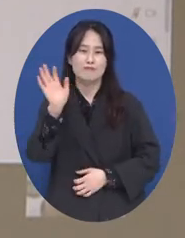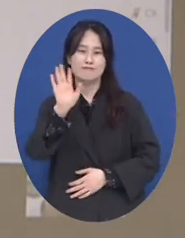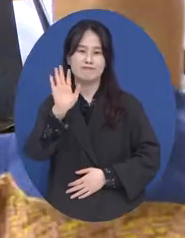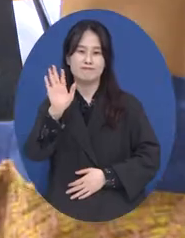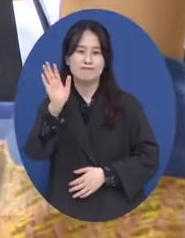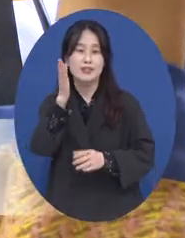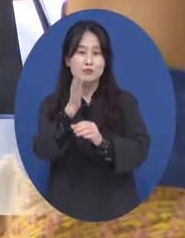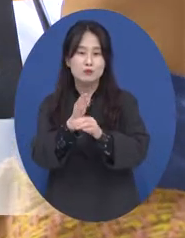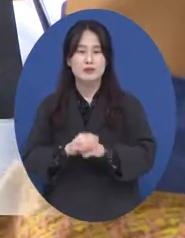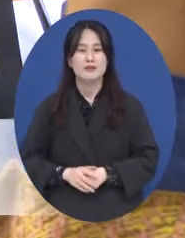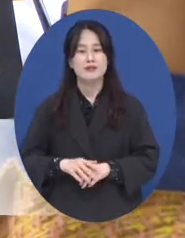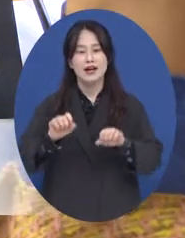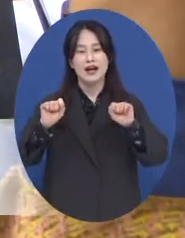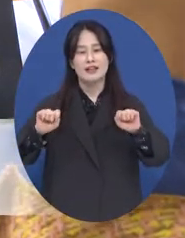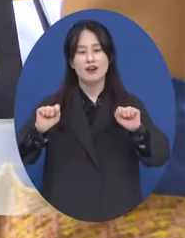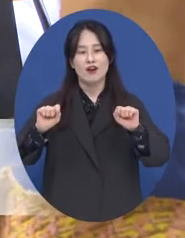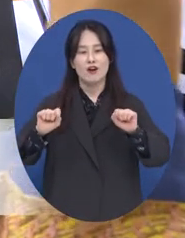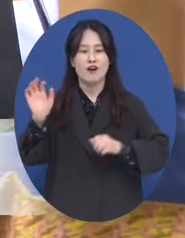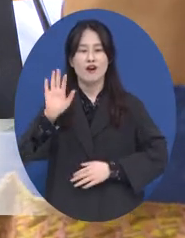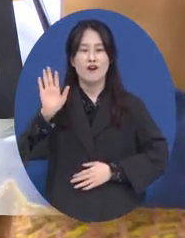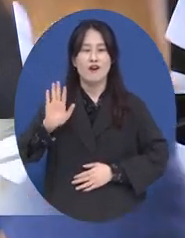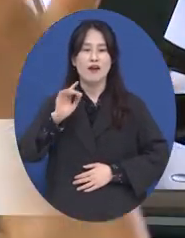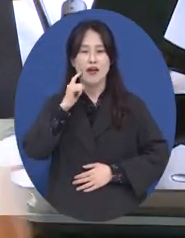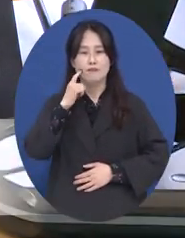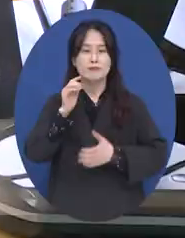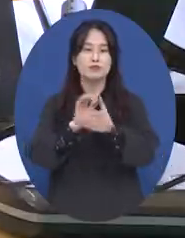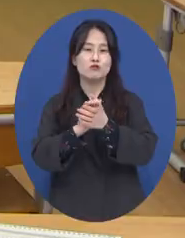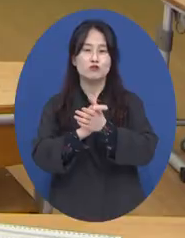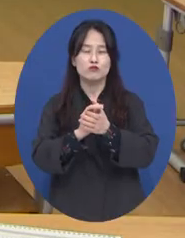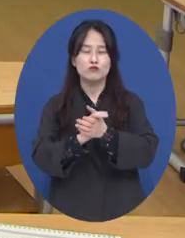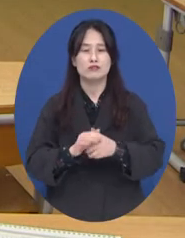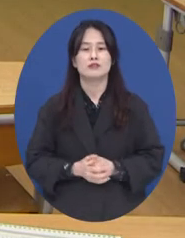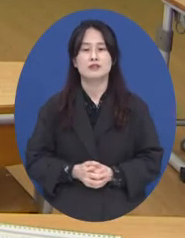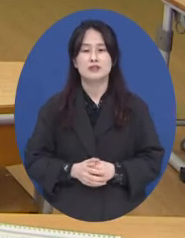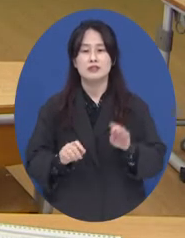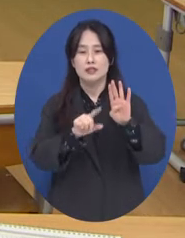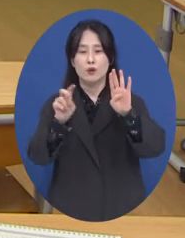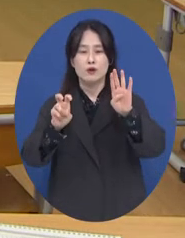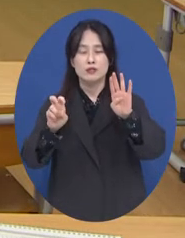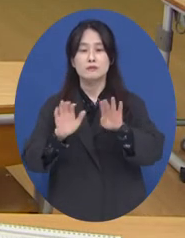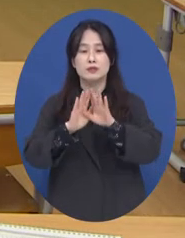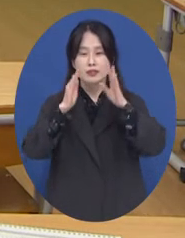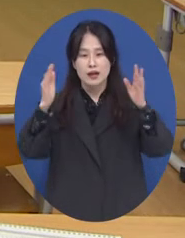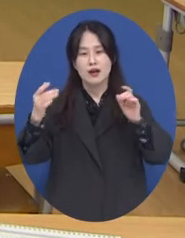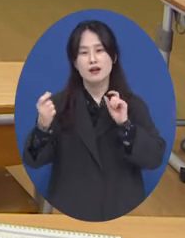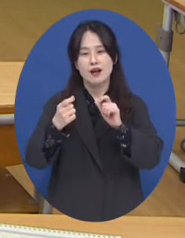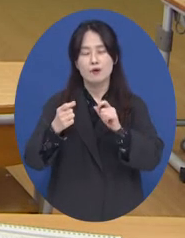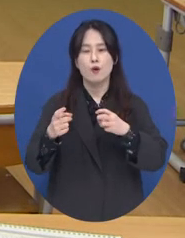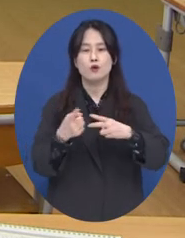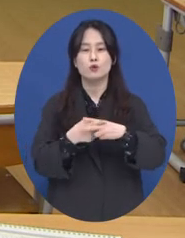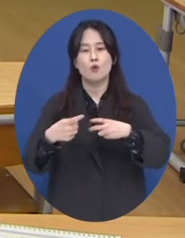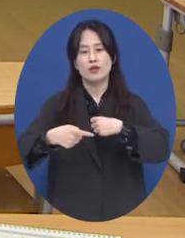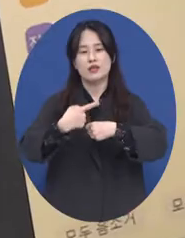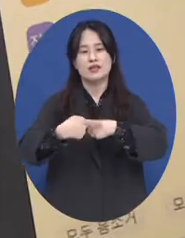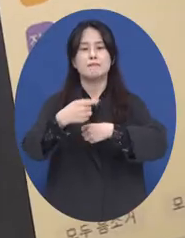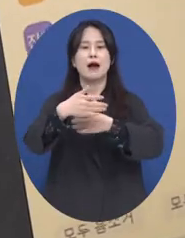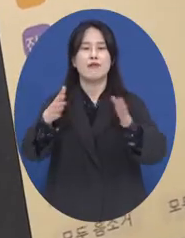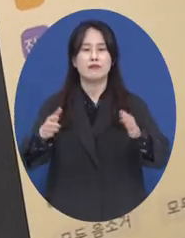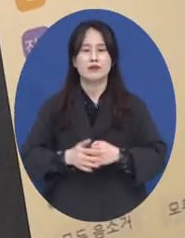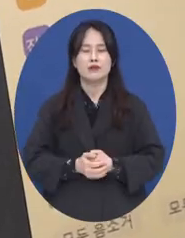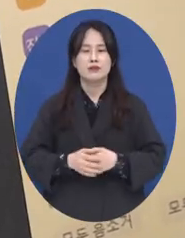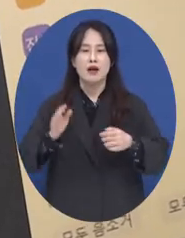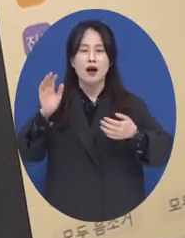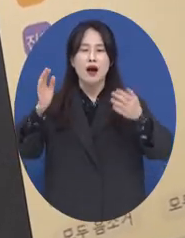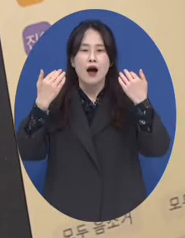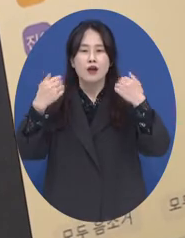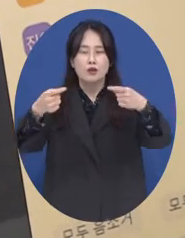흔듭니다. 자, 안녕, 우리 예쁜 친구들. 20일 개강을 앞둔 초등학교 1학년 반입니다.